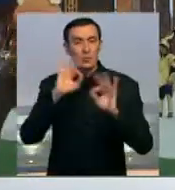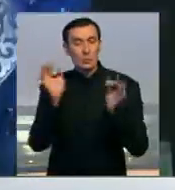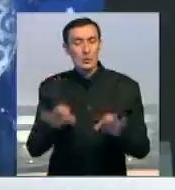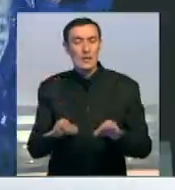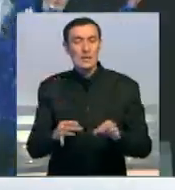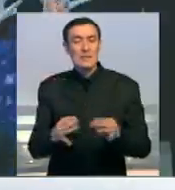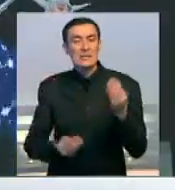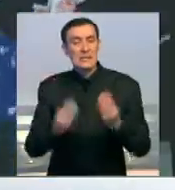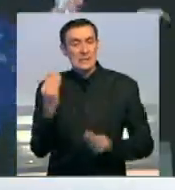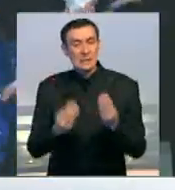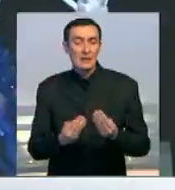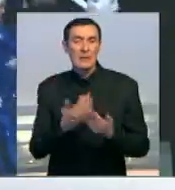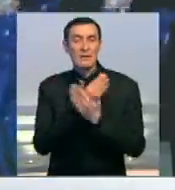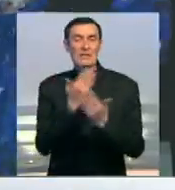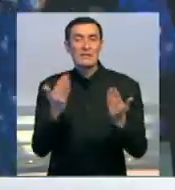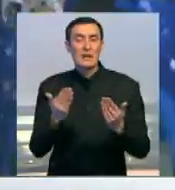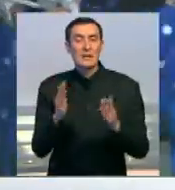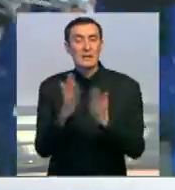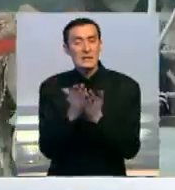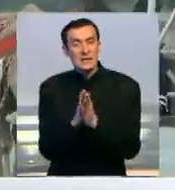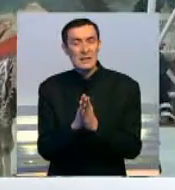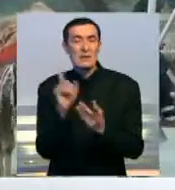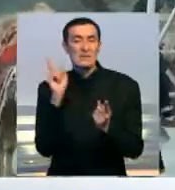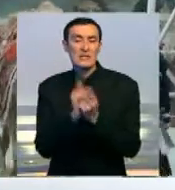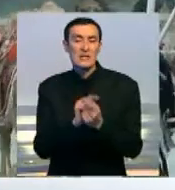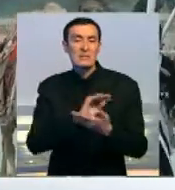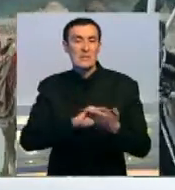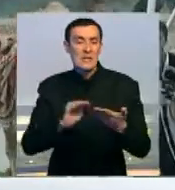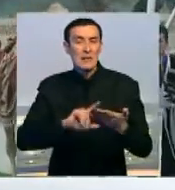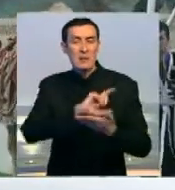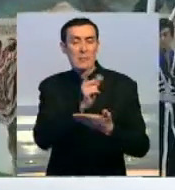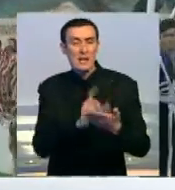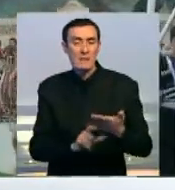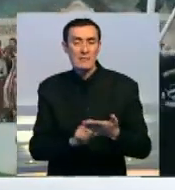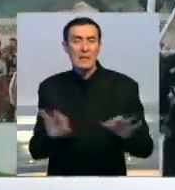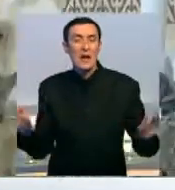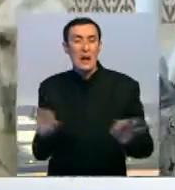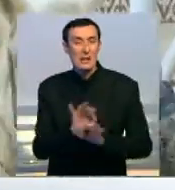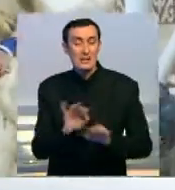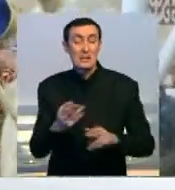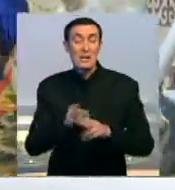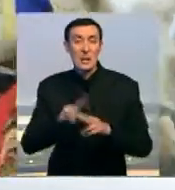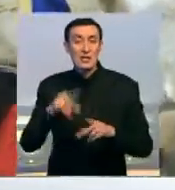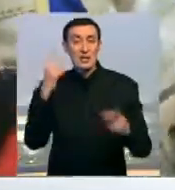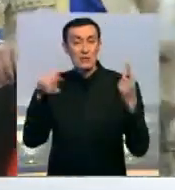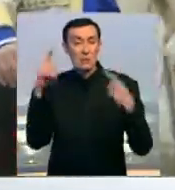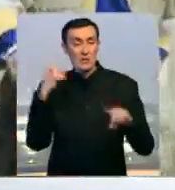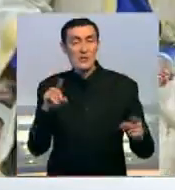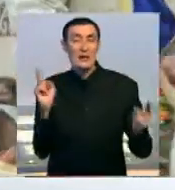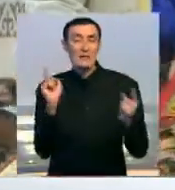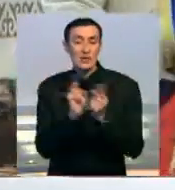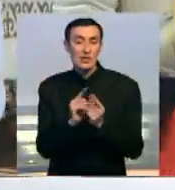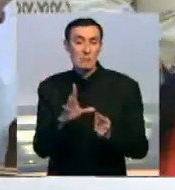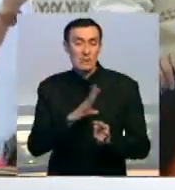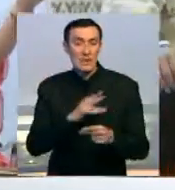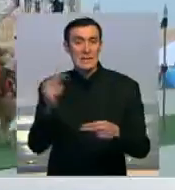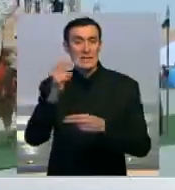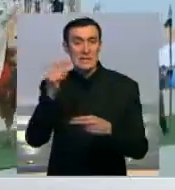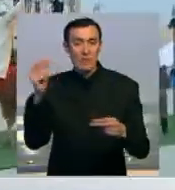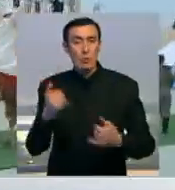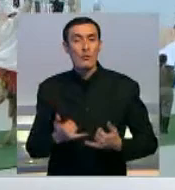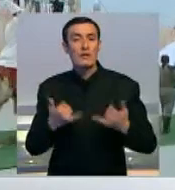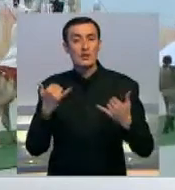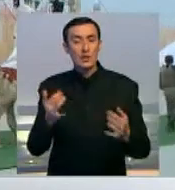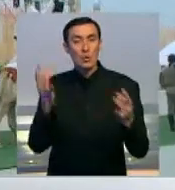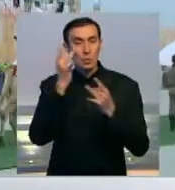сатиры, выставки книг, встречи с писателями, поэтами, художниками и айтысы. Но все эти творческие вечера связывала одна тема –